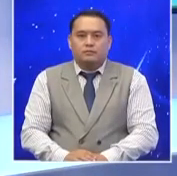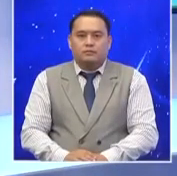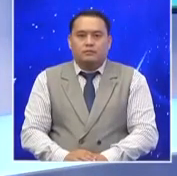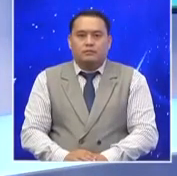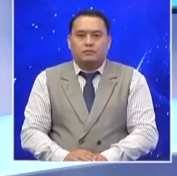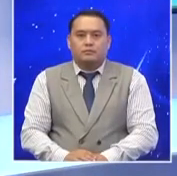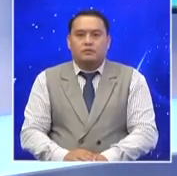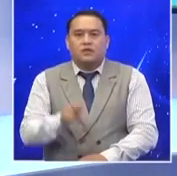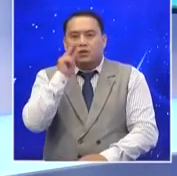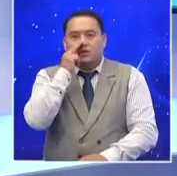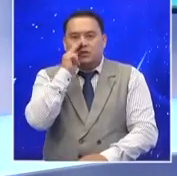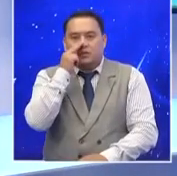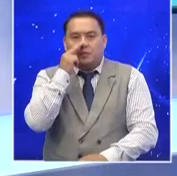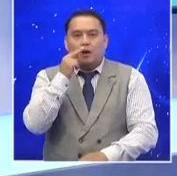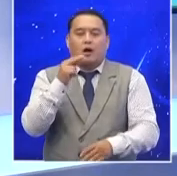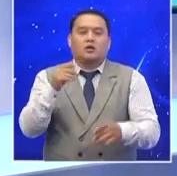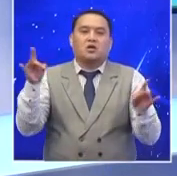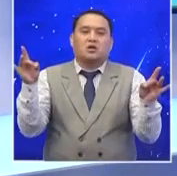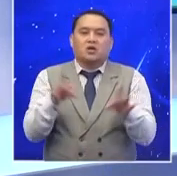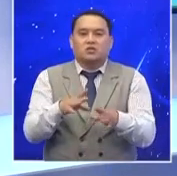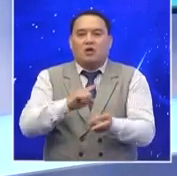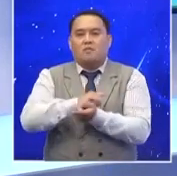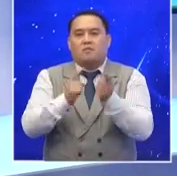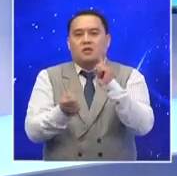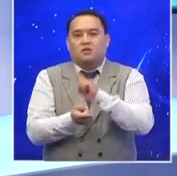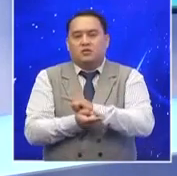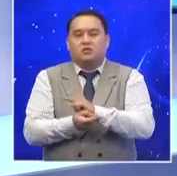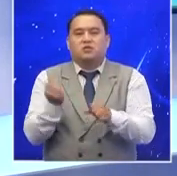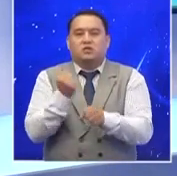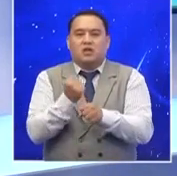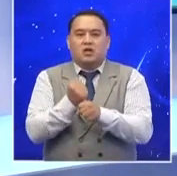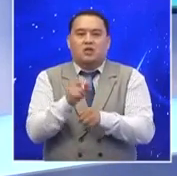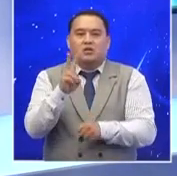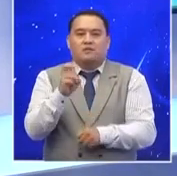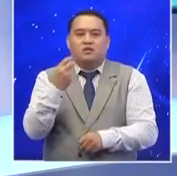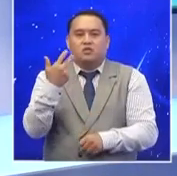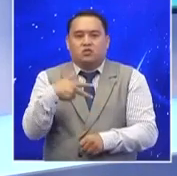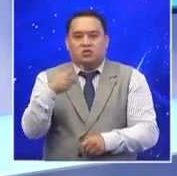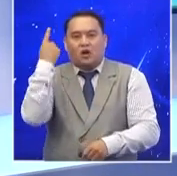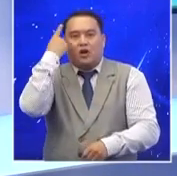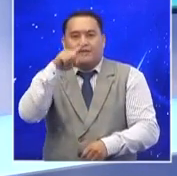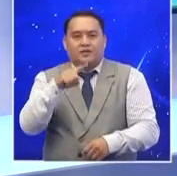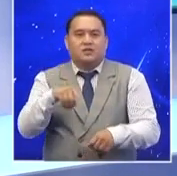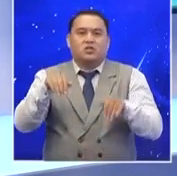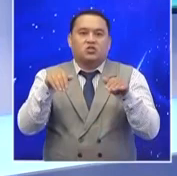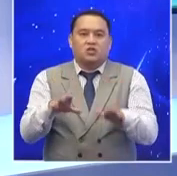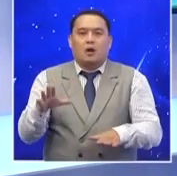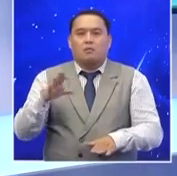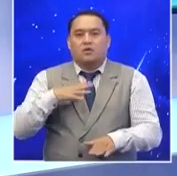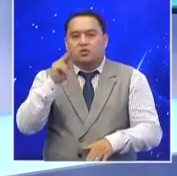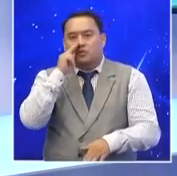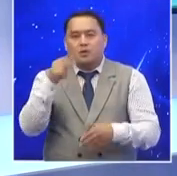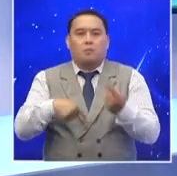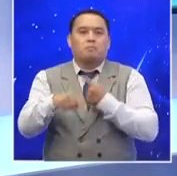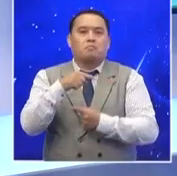В Шымкенте Тойхану переоборудовали под школу вместимостью на 2400 учеников. Инициатором кардинального решения стал